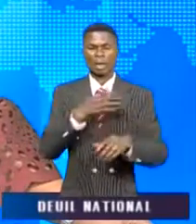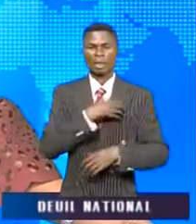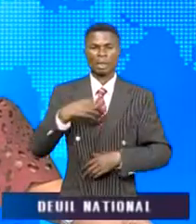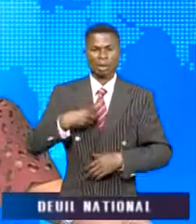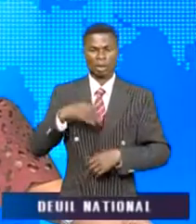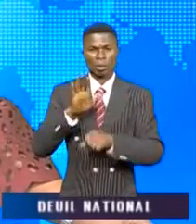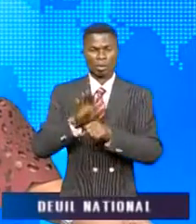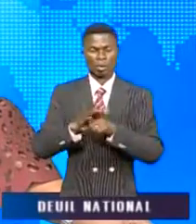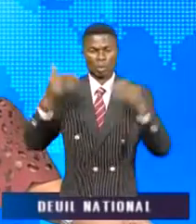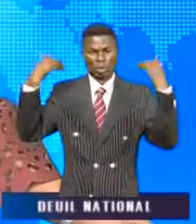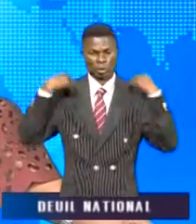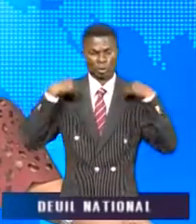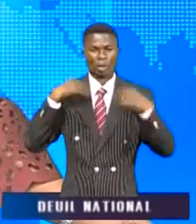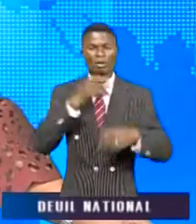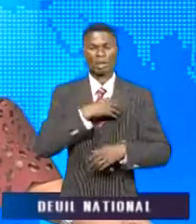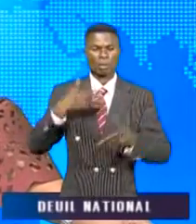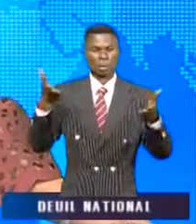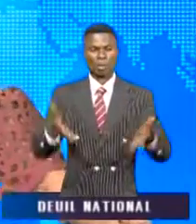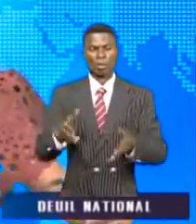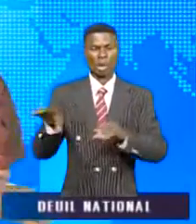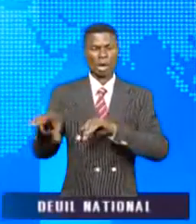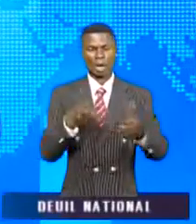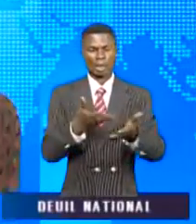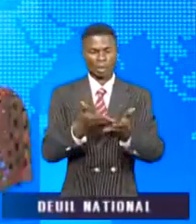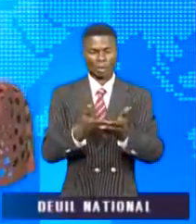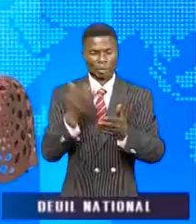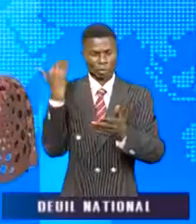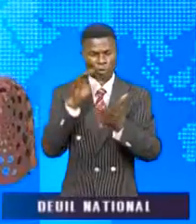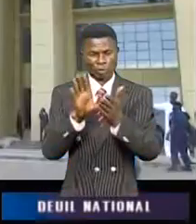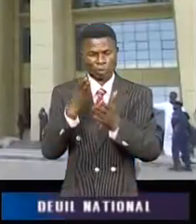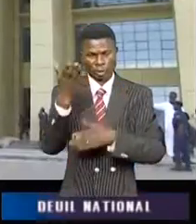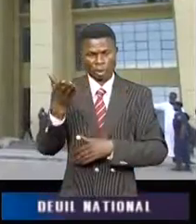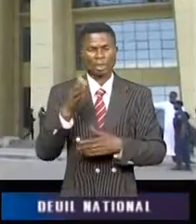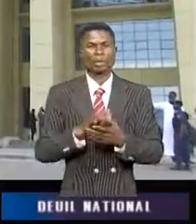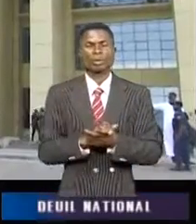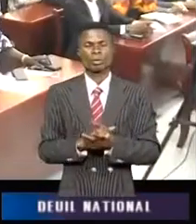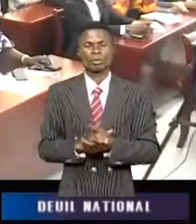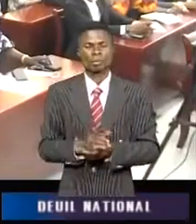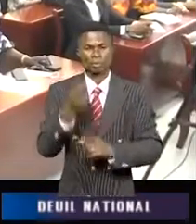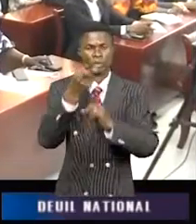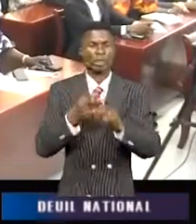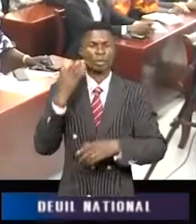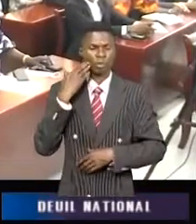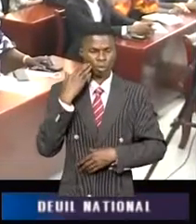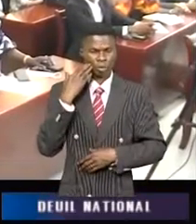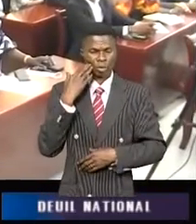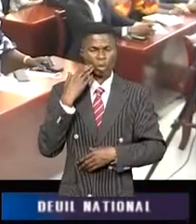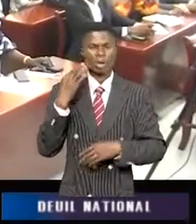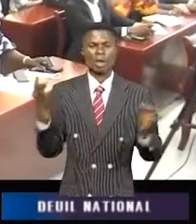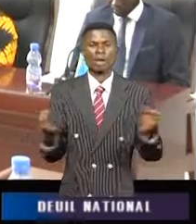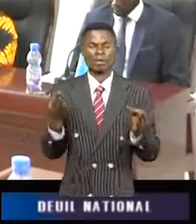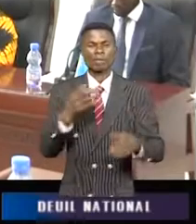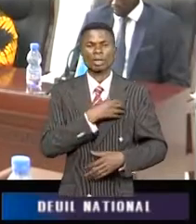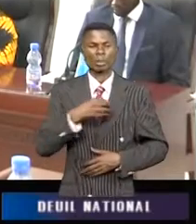Plusieurs personnalités féminines ont pris part à cette activité, comme nous dit Edith Chala. Le mois de mars dédié universellement à la